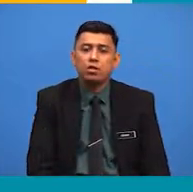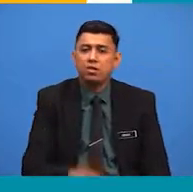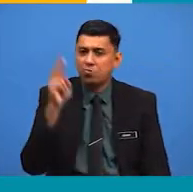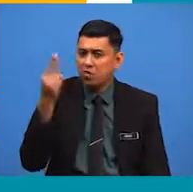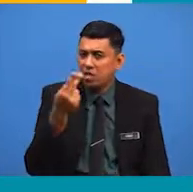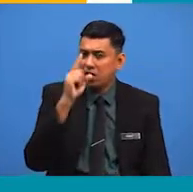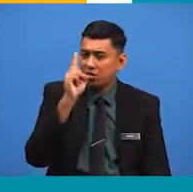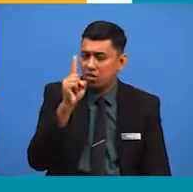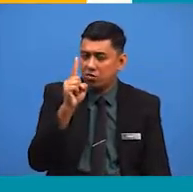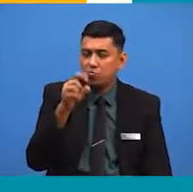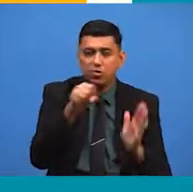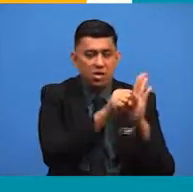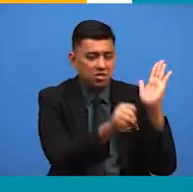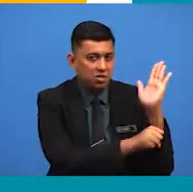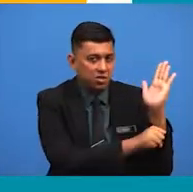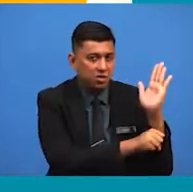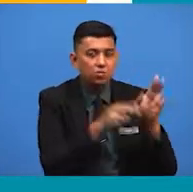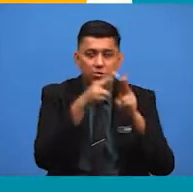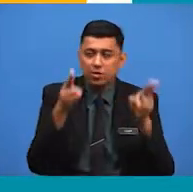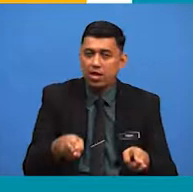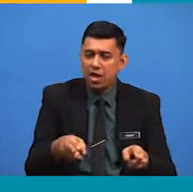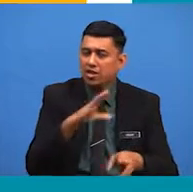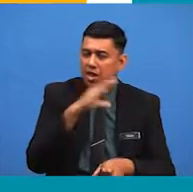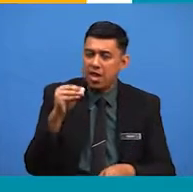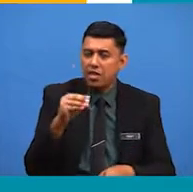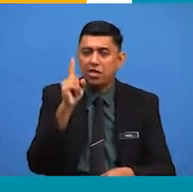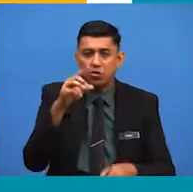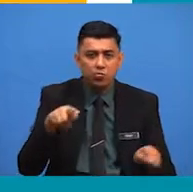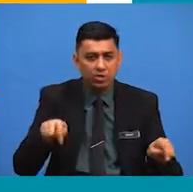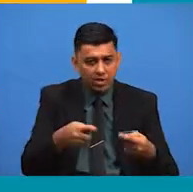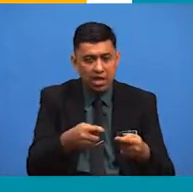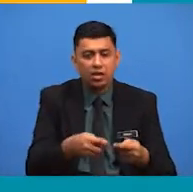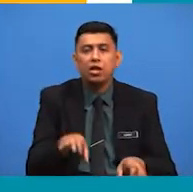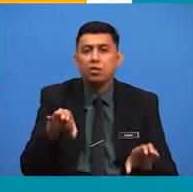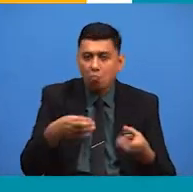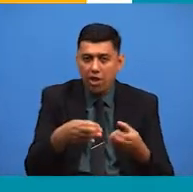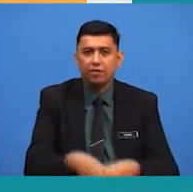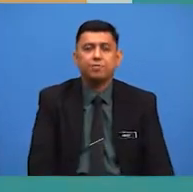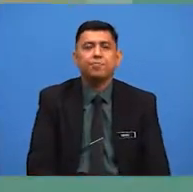hanya satu syarat diuji dan satu tindakan dilaksanakan.